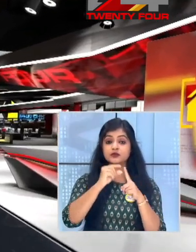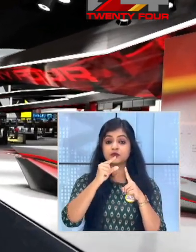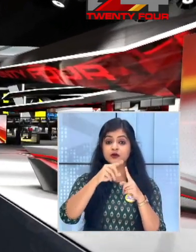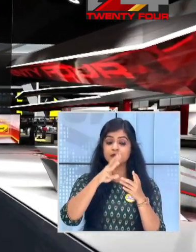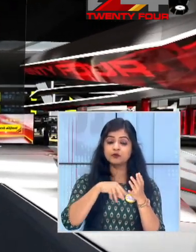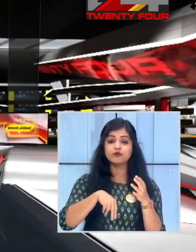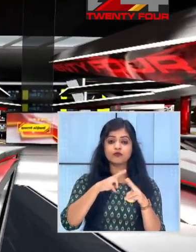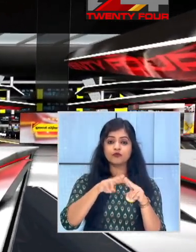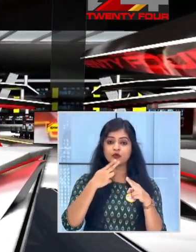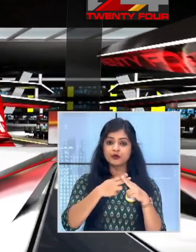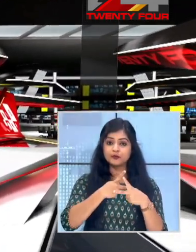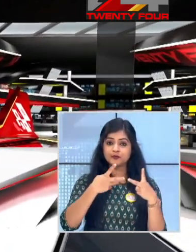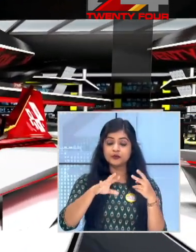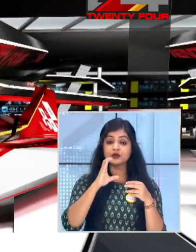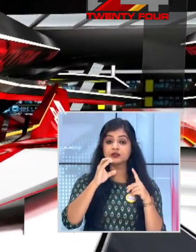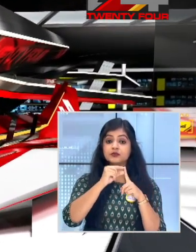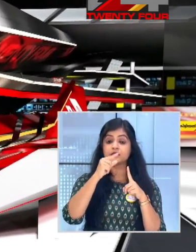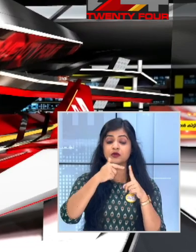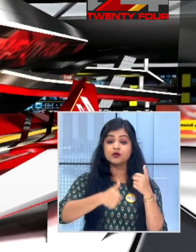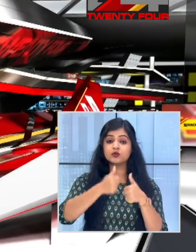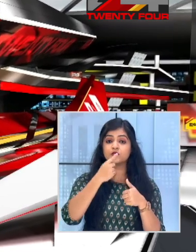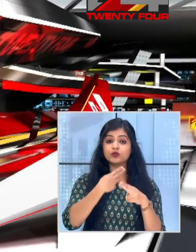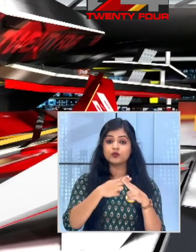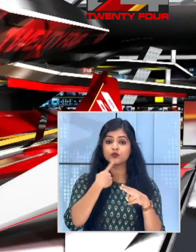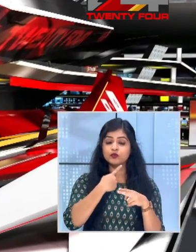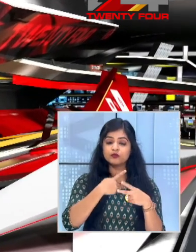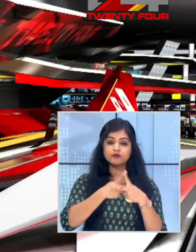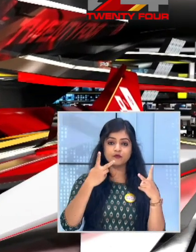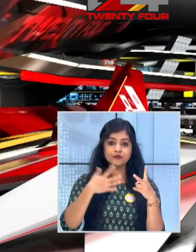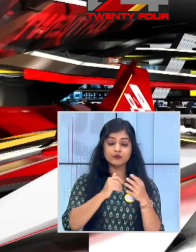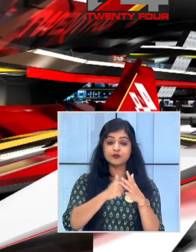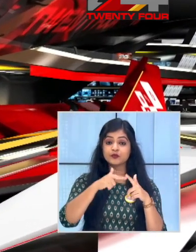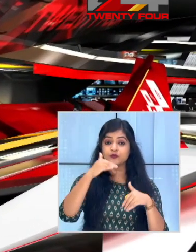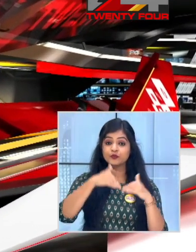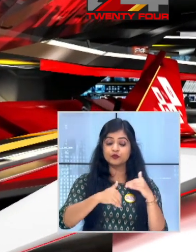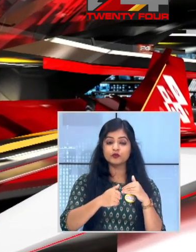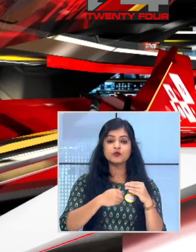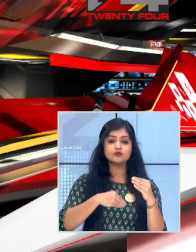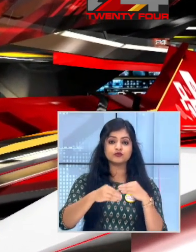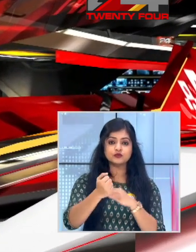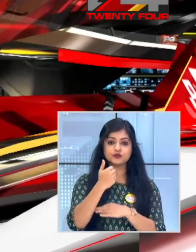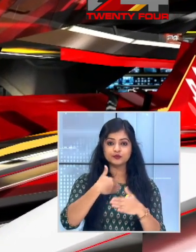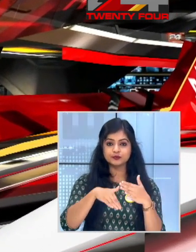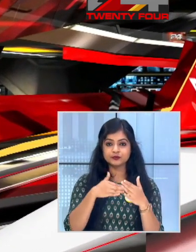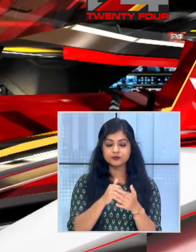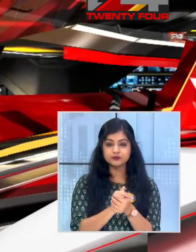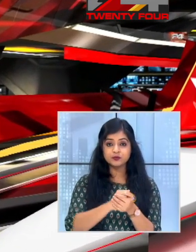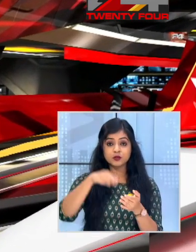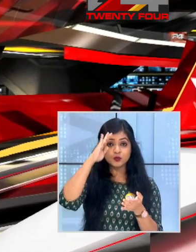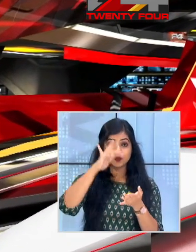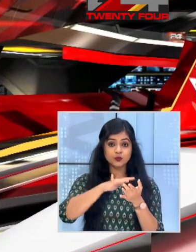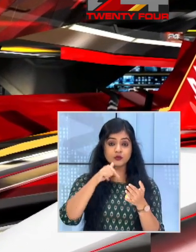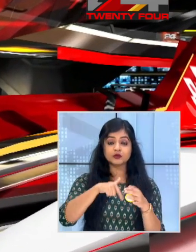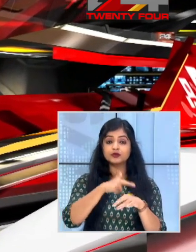സ്ഥാനാർത്ഥികളെ പ്രഖ്യാപിക്കും. ഏതായാലും CPIയുടെ 4 സ്ഥാനാർത്ഥികളും ഇന്ന് തന്നെ പ്രഖ്യാപിച്ചു. അവരെല്ലാം തെരഞ്ഞെടുപ്പ് കളത്തിൽ സജീവമാകുകയാണ്. തൃശൂർ